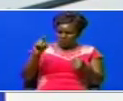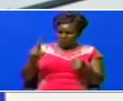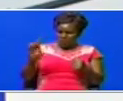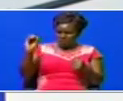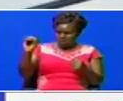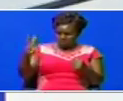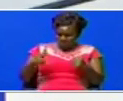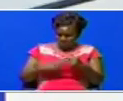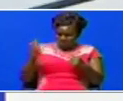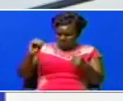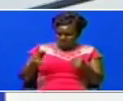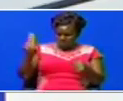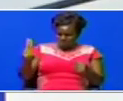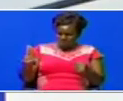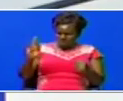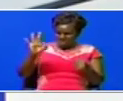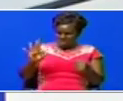0.07%. Uhuru Kenyatta,